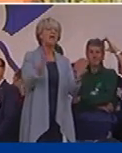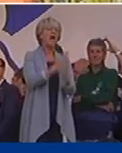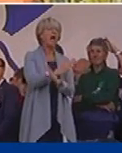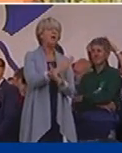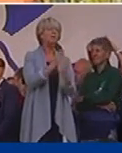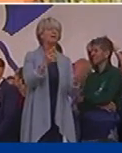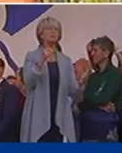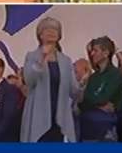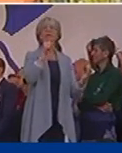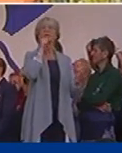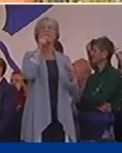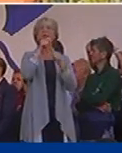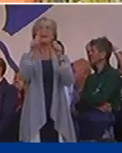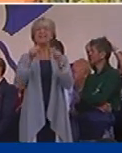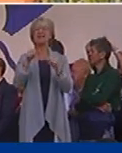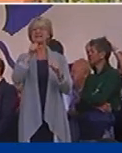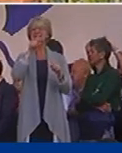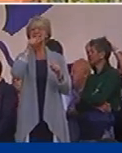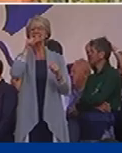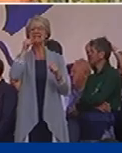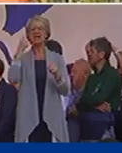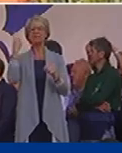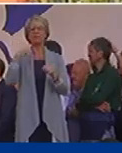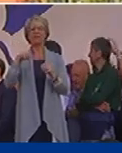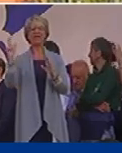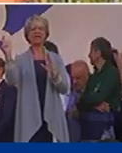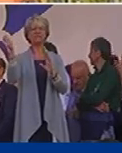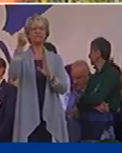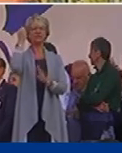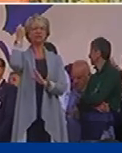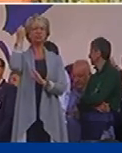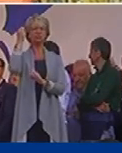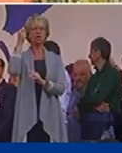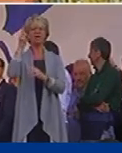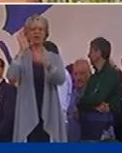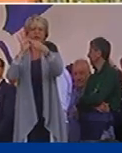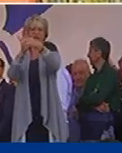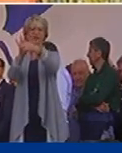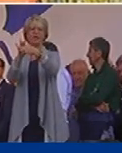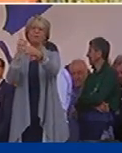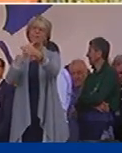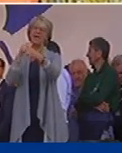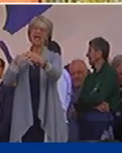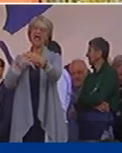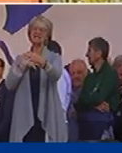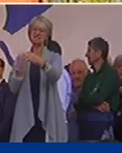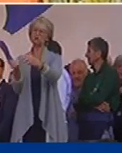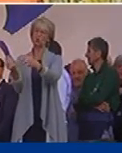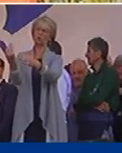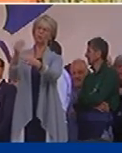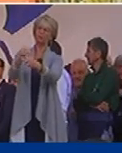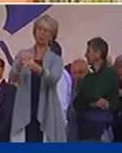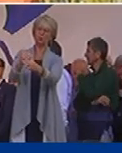serve per vincere e portare a casa un assessore in più e poi con gli altri dove bisogna essere un pochino più